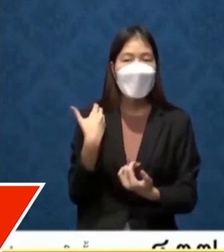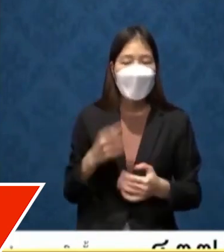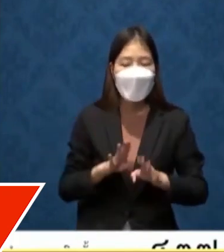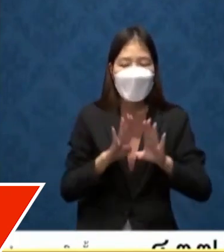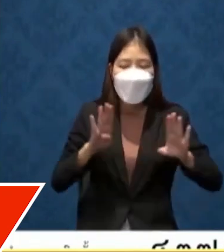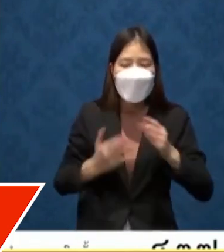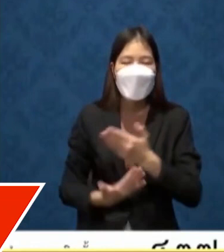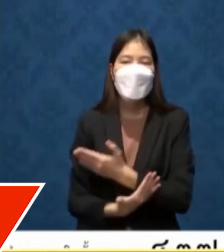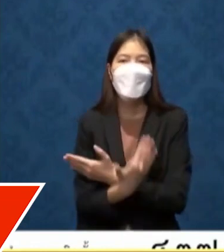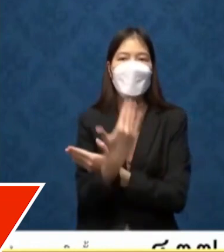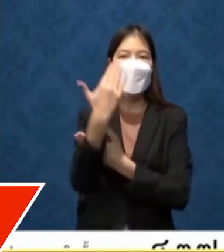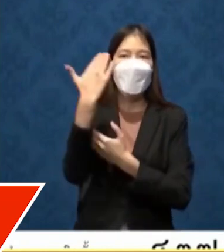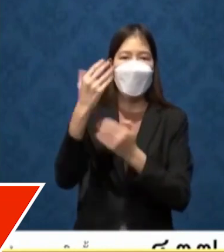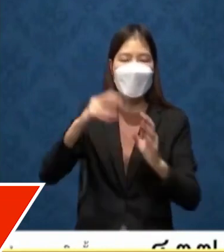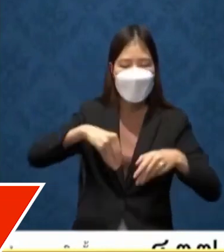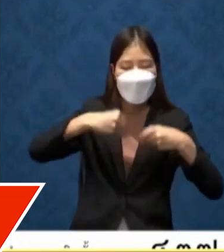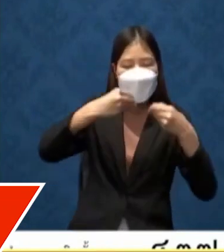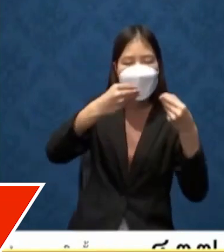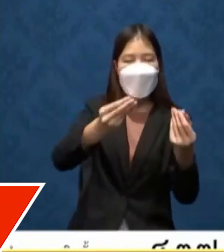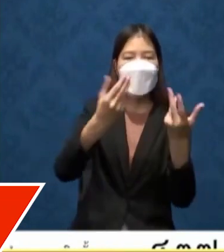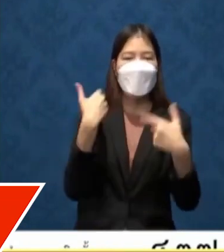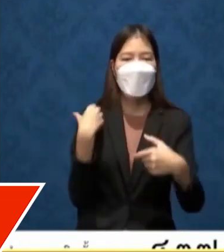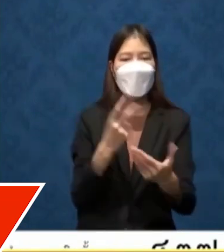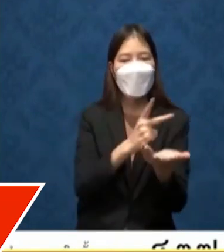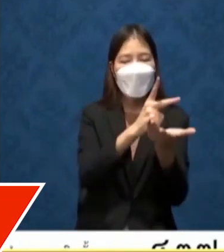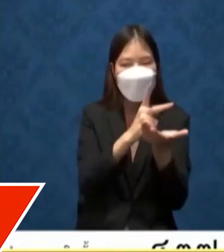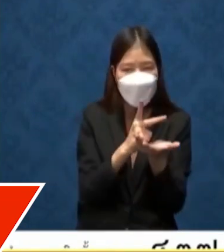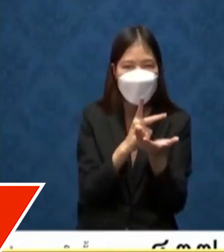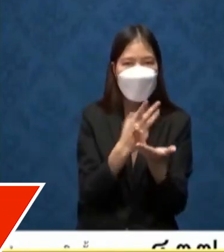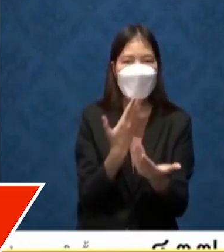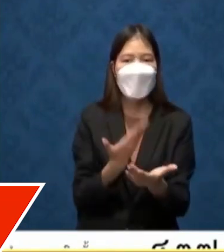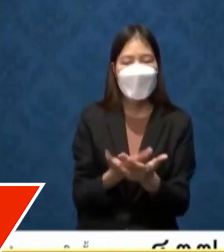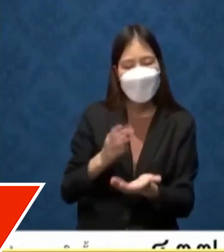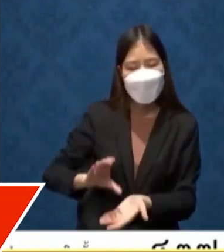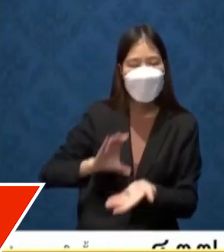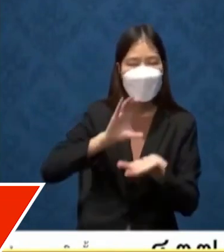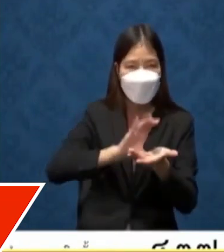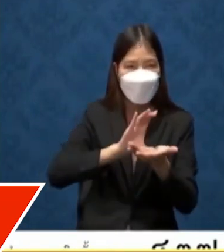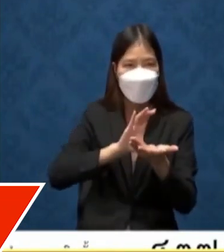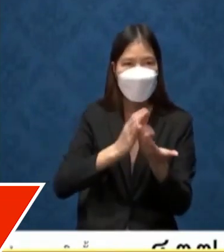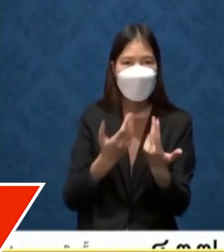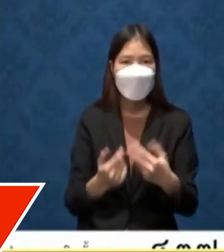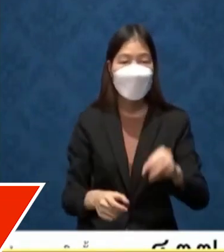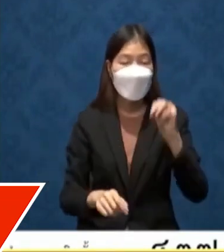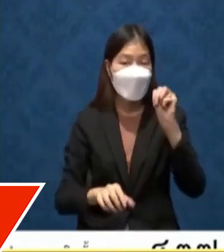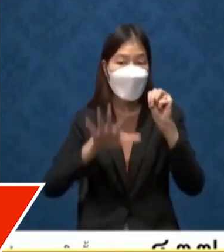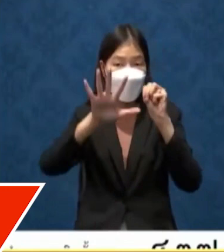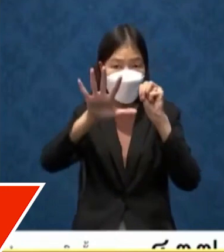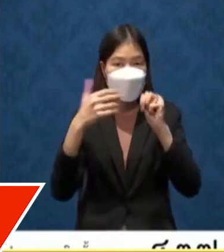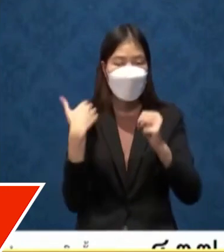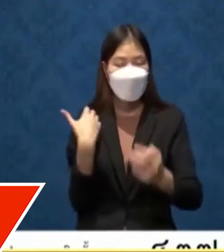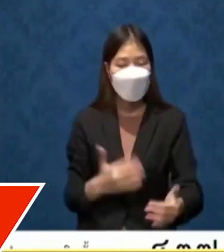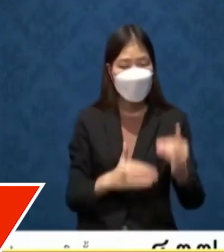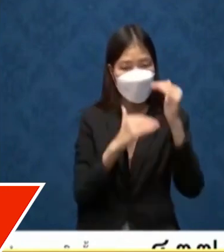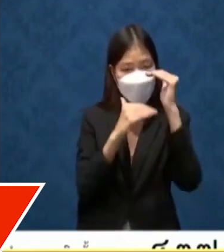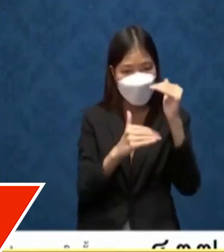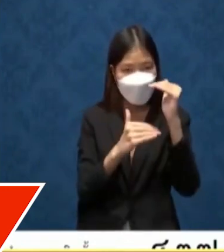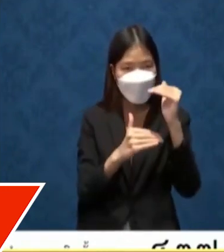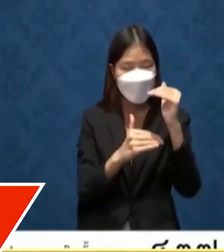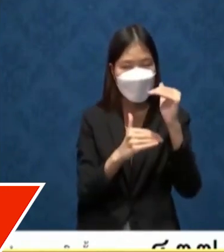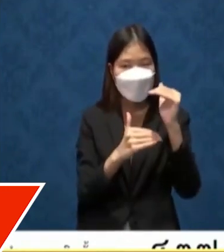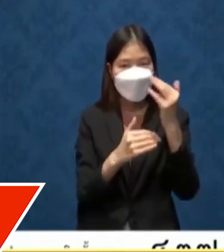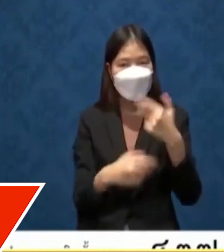านั้นเองและมาตรา5ยังกำหนดต่อไปอีกนะครับว่าคณะกรรมการจะเป็นผู้กำหนดหลักเกณฑ์และเงื่อนไขในการให้